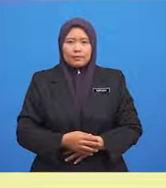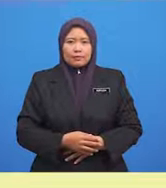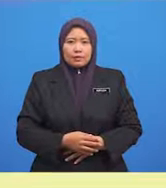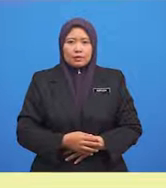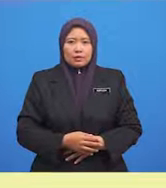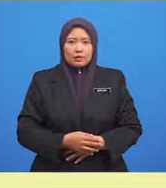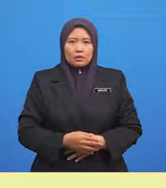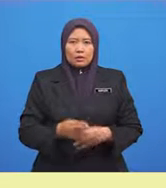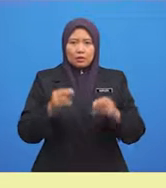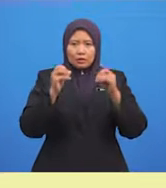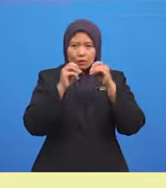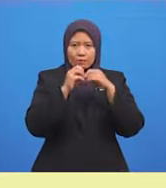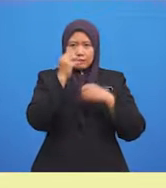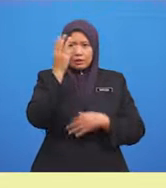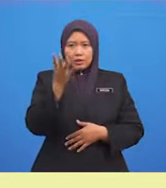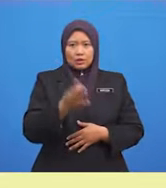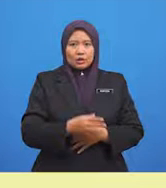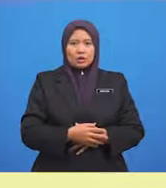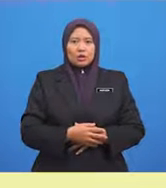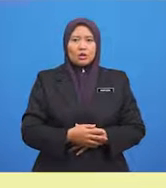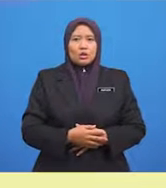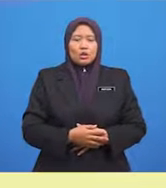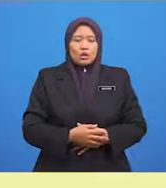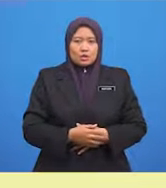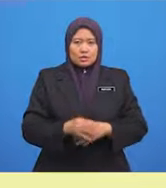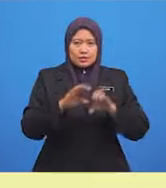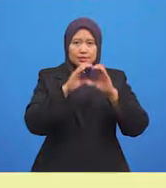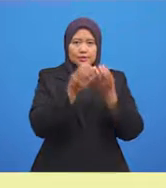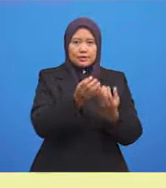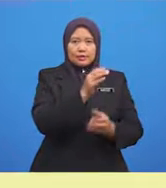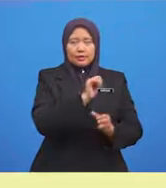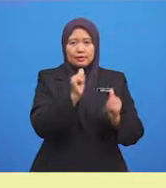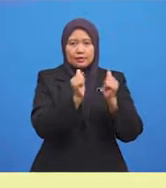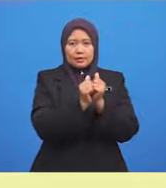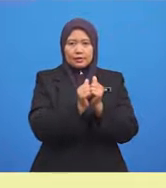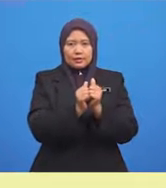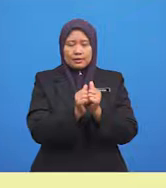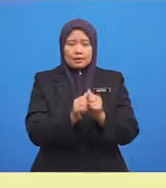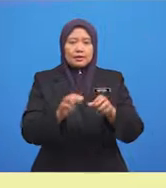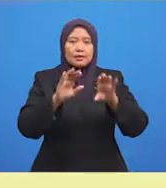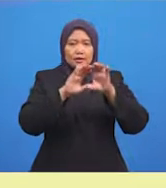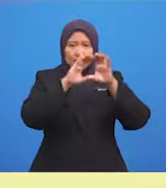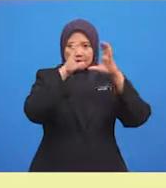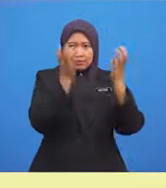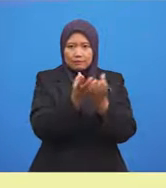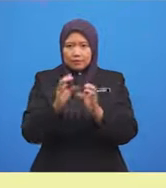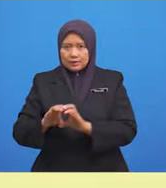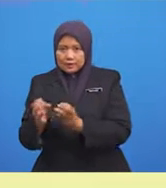set. Mewakilkan suatu subset dengan gambar rajah Venn. Dan yang terakhir